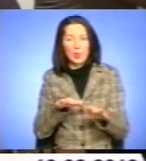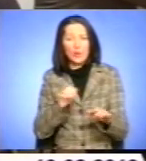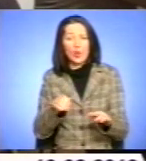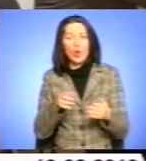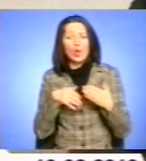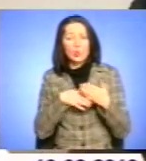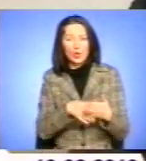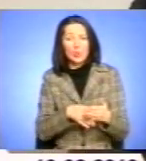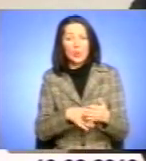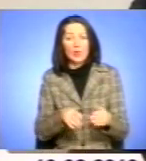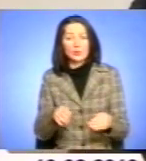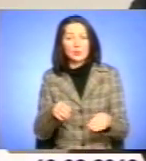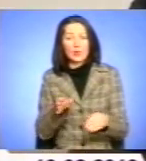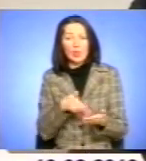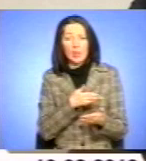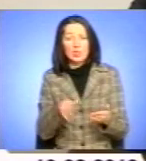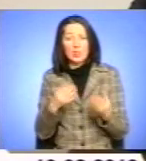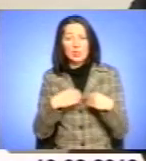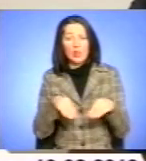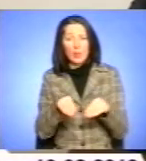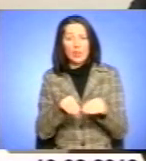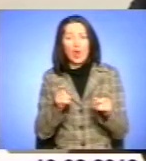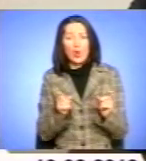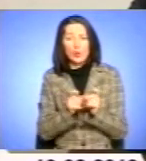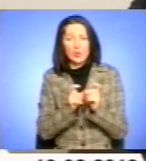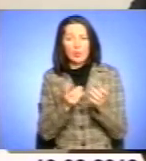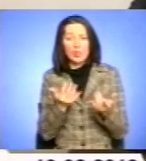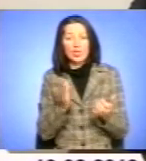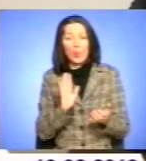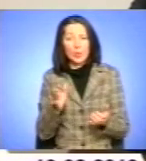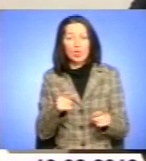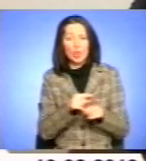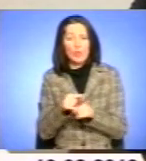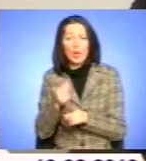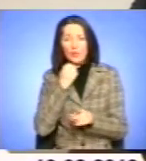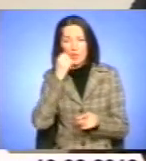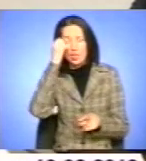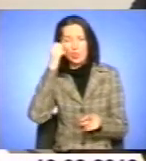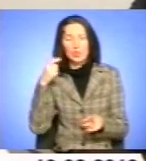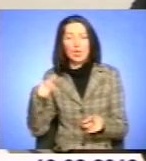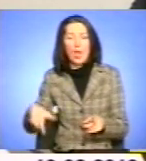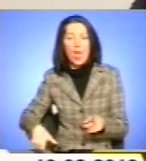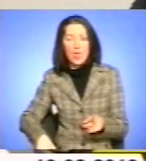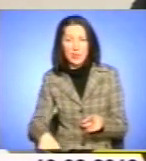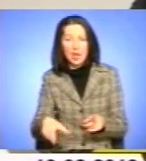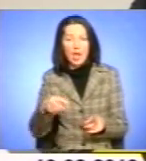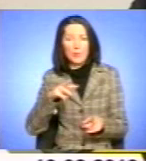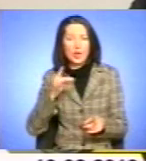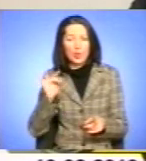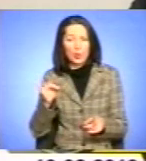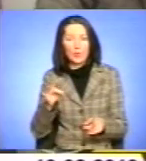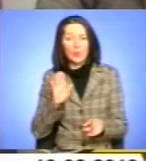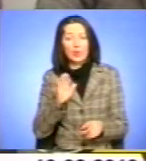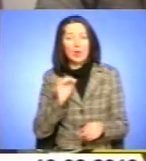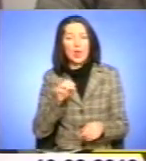були побажання і слова вдячності генерал-майору усім правоохоронцям. Віктор Миколаївич, у свою чергу, фахово відповів на кожне